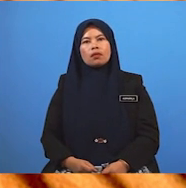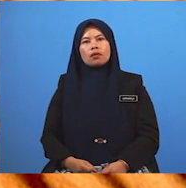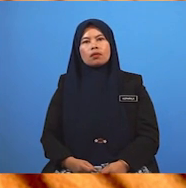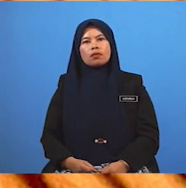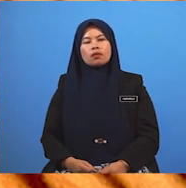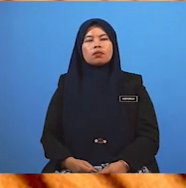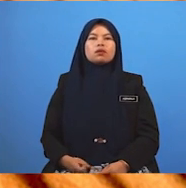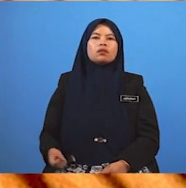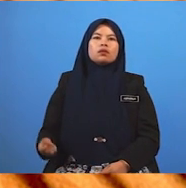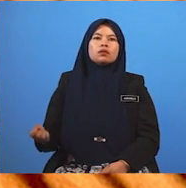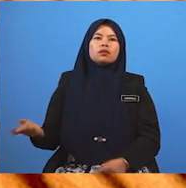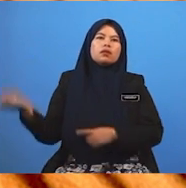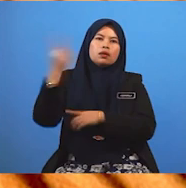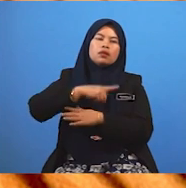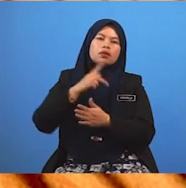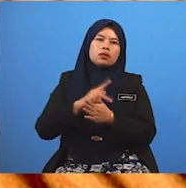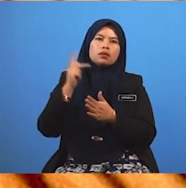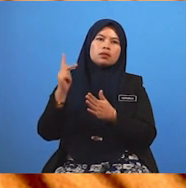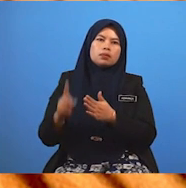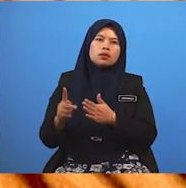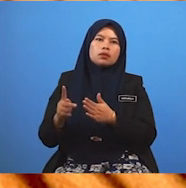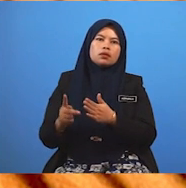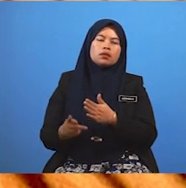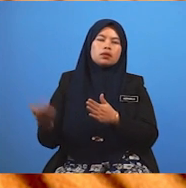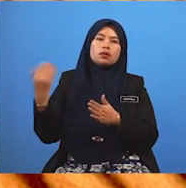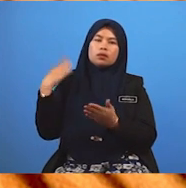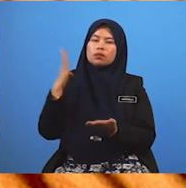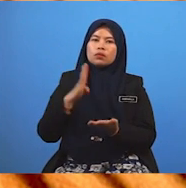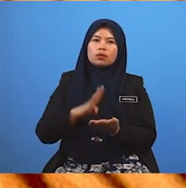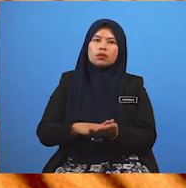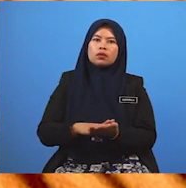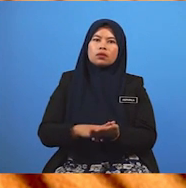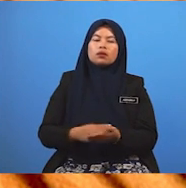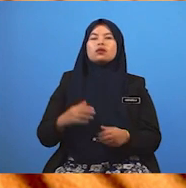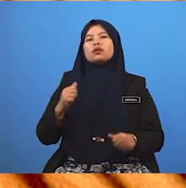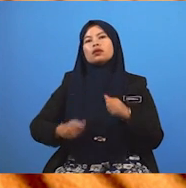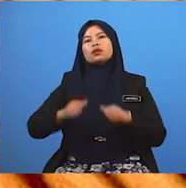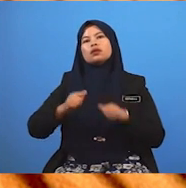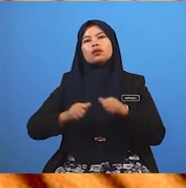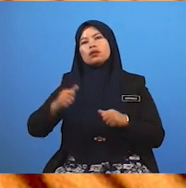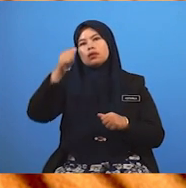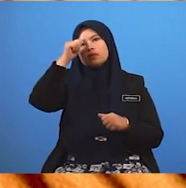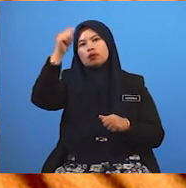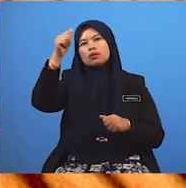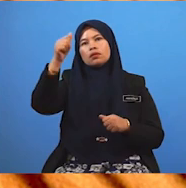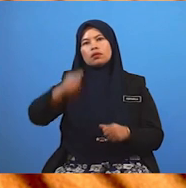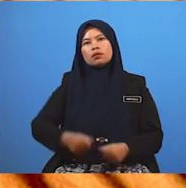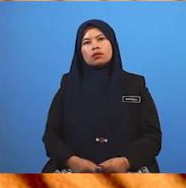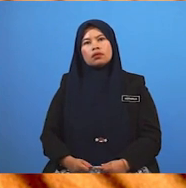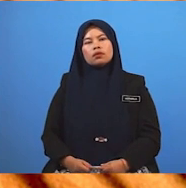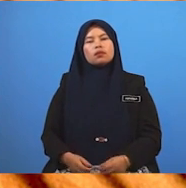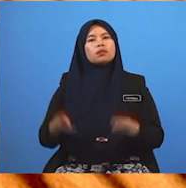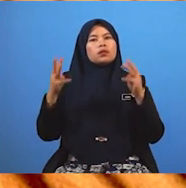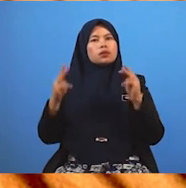hari kiamat adalah bukti keadilan Allah Subhanahu Wa Taala. Manusia